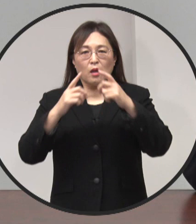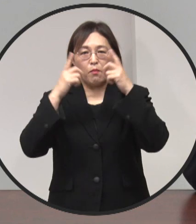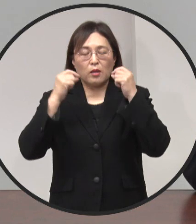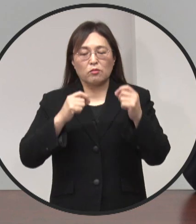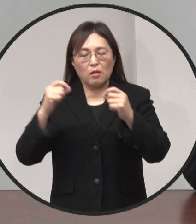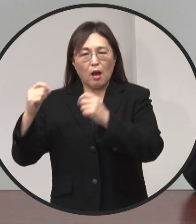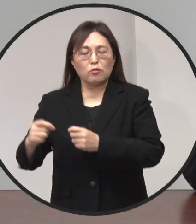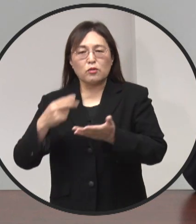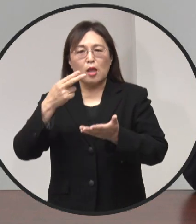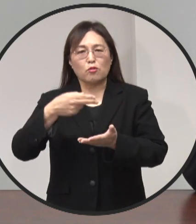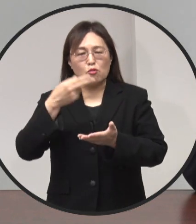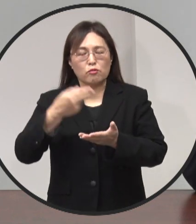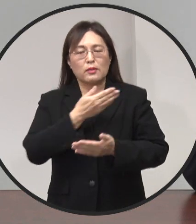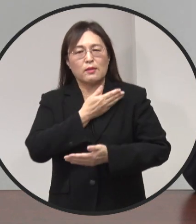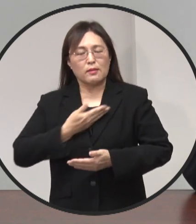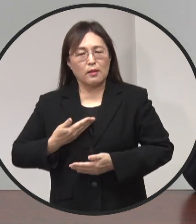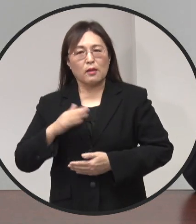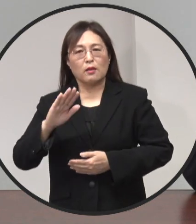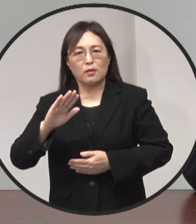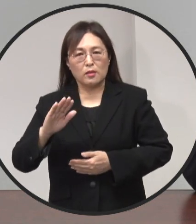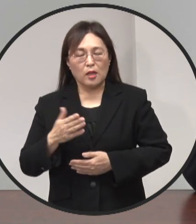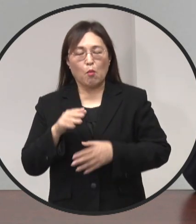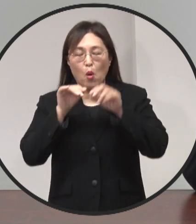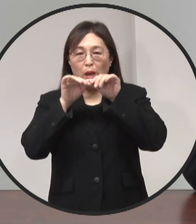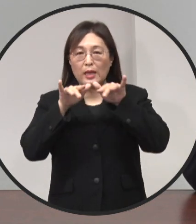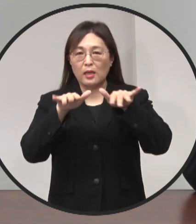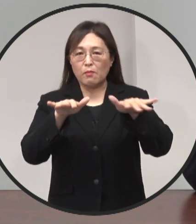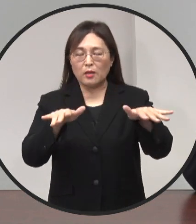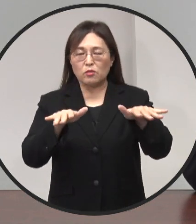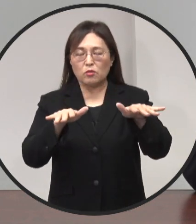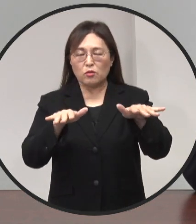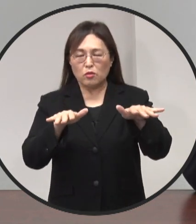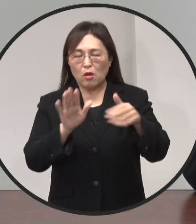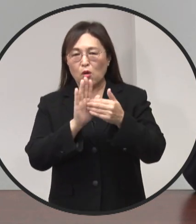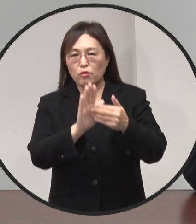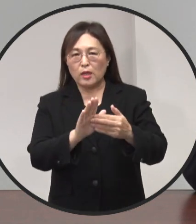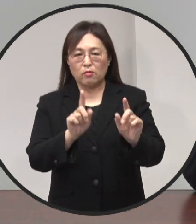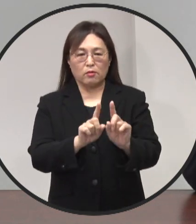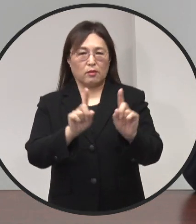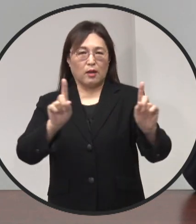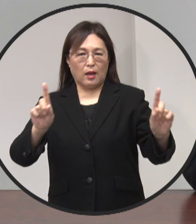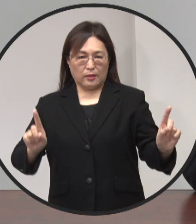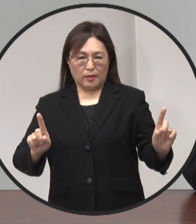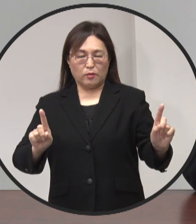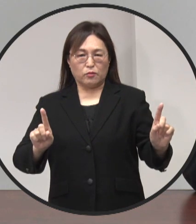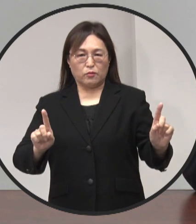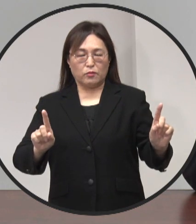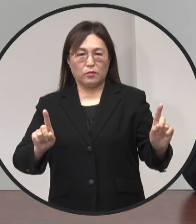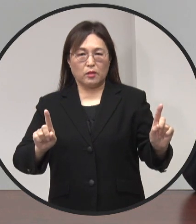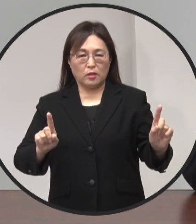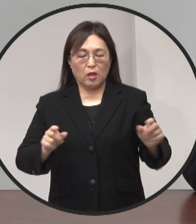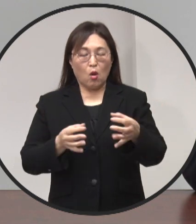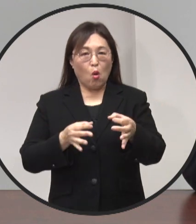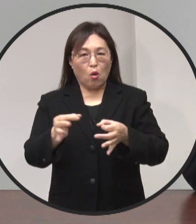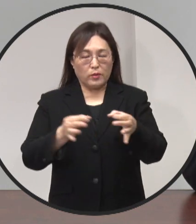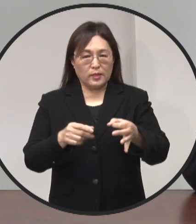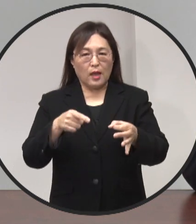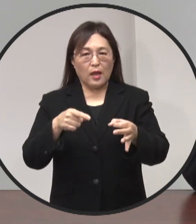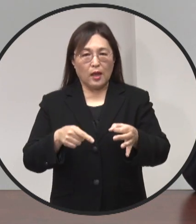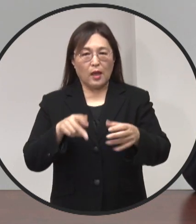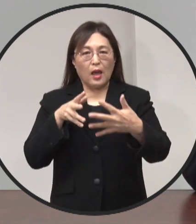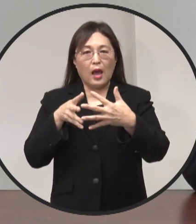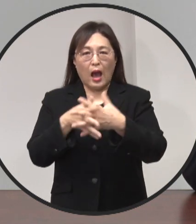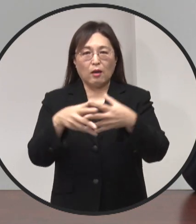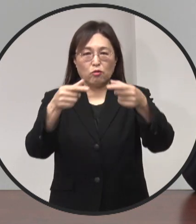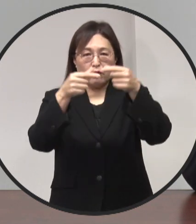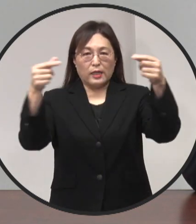してもマスクを外すと思いますが飛沫が飛ばないよう距離を開けていただき夜店はアクリル板